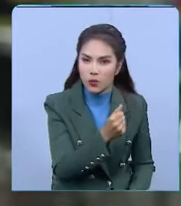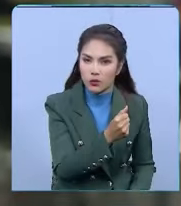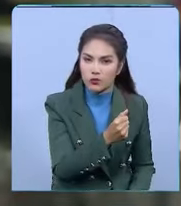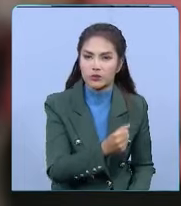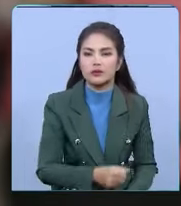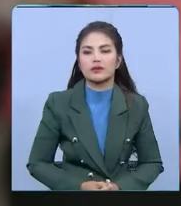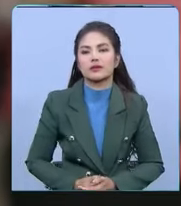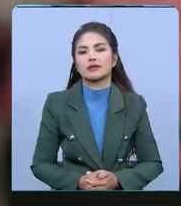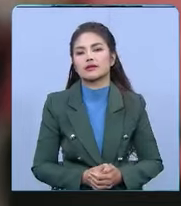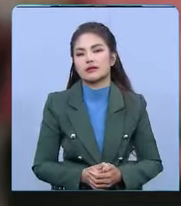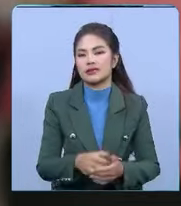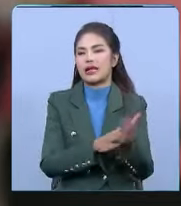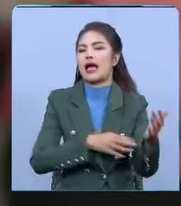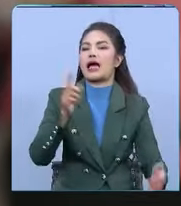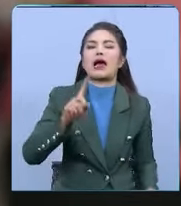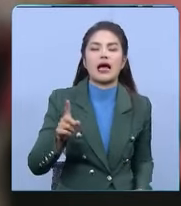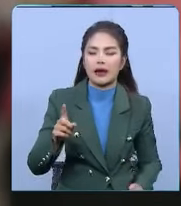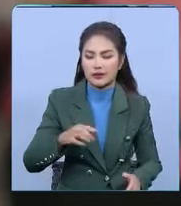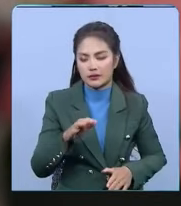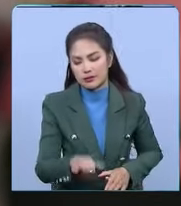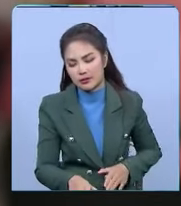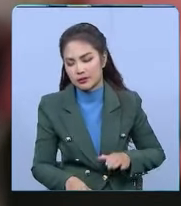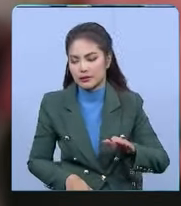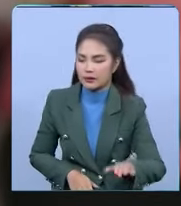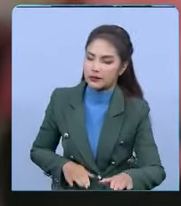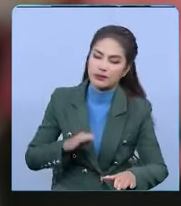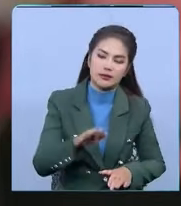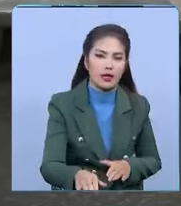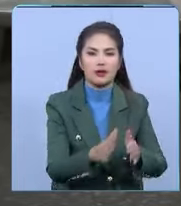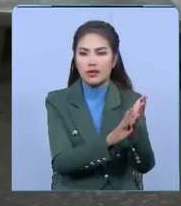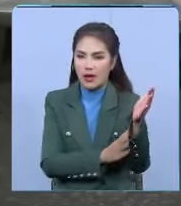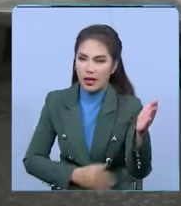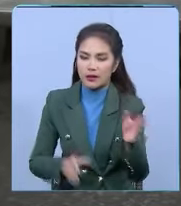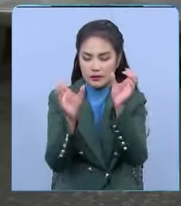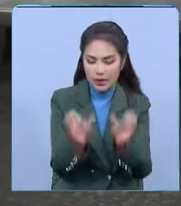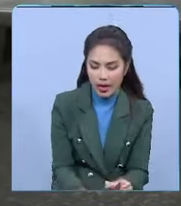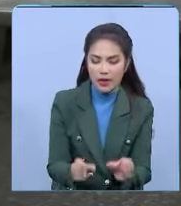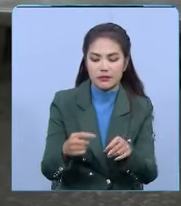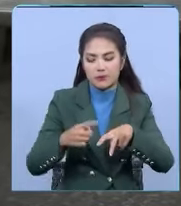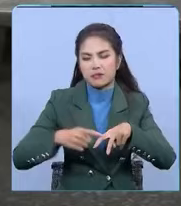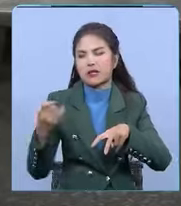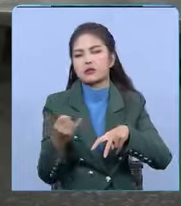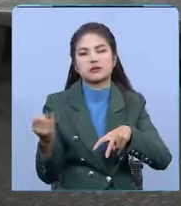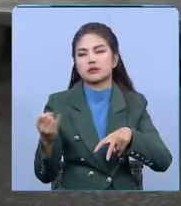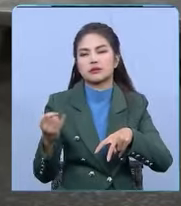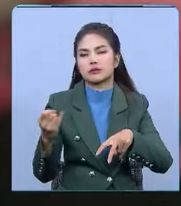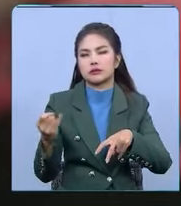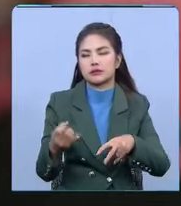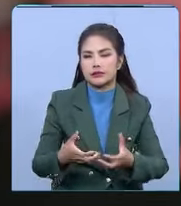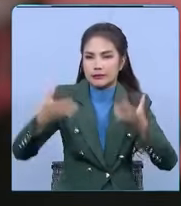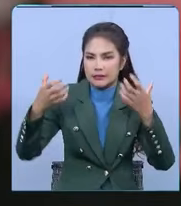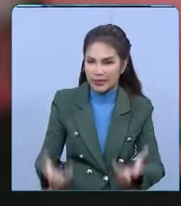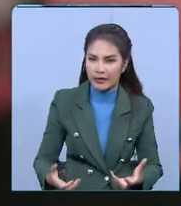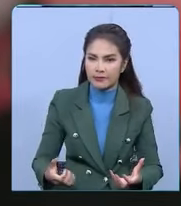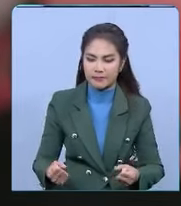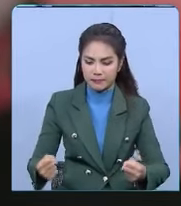เดินช้าเพราะขาผมไม่ค่อยดีนะครับแล้วก็หนักคือความหนักแน่นความหนักแน่น